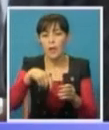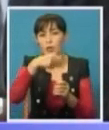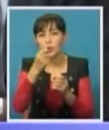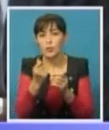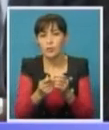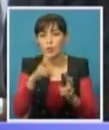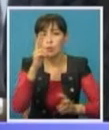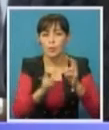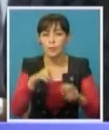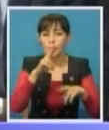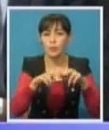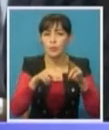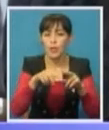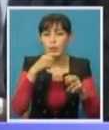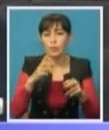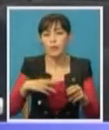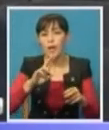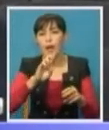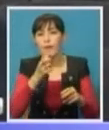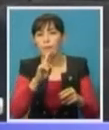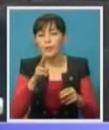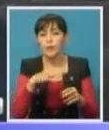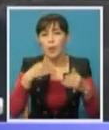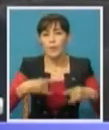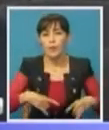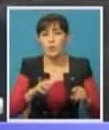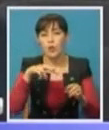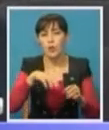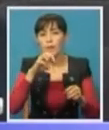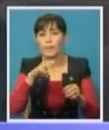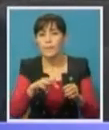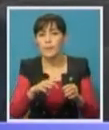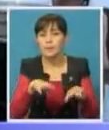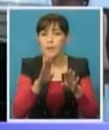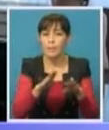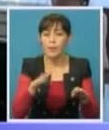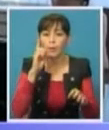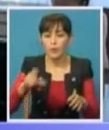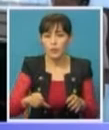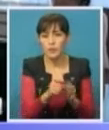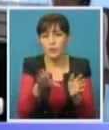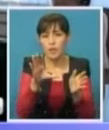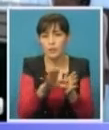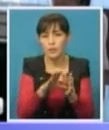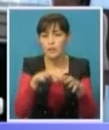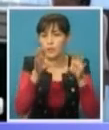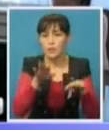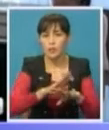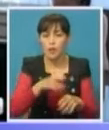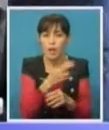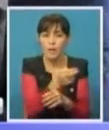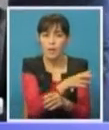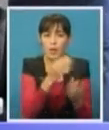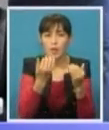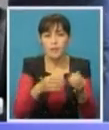құрылысы жөнінде ой бөлісті. Бәйдібек ауданының тумасы Ұлықпан Мейірбеков бала бөген өзеннен электр тогымен заңсыз балғаулау